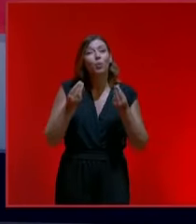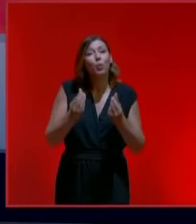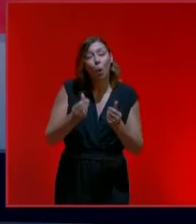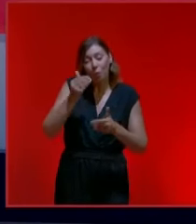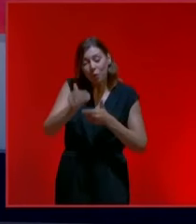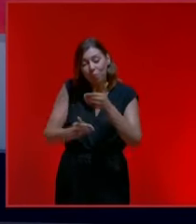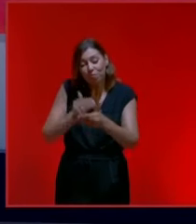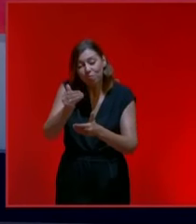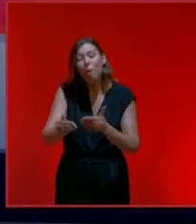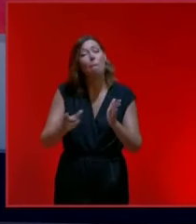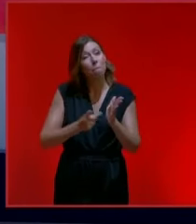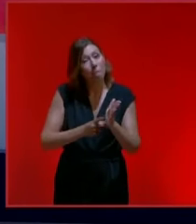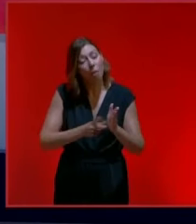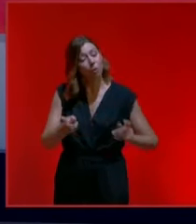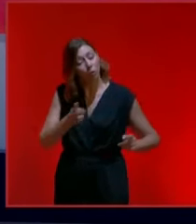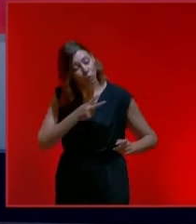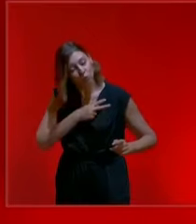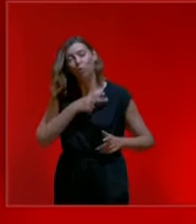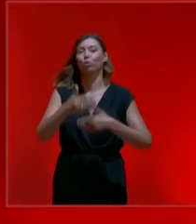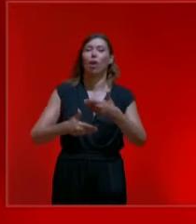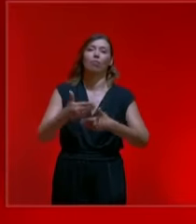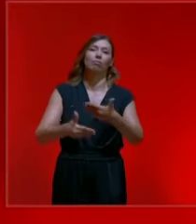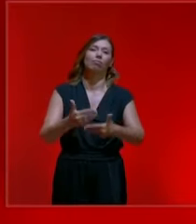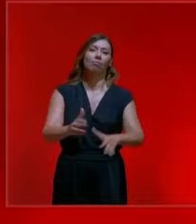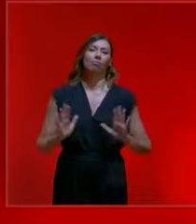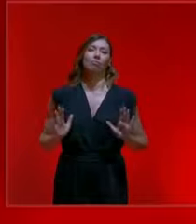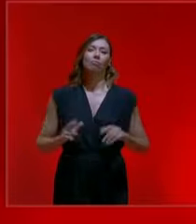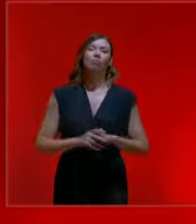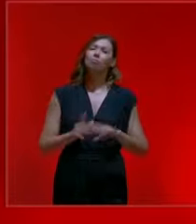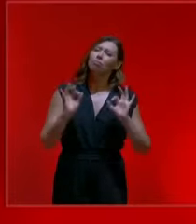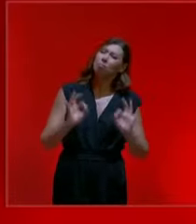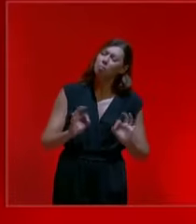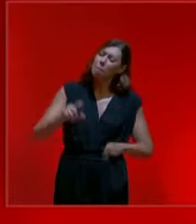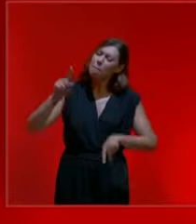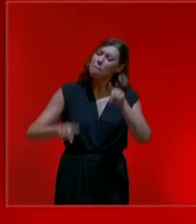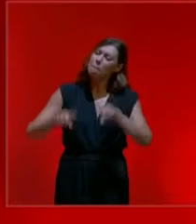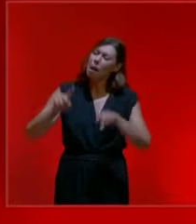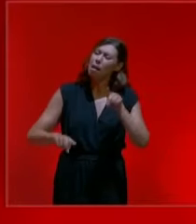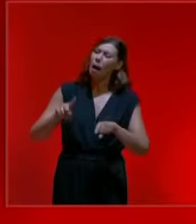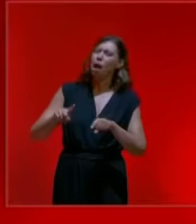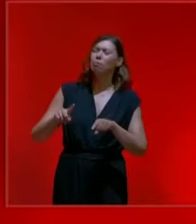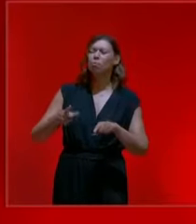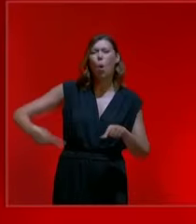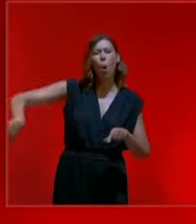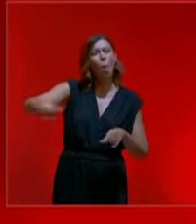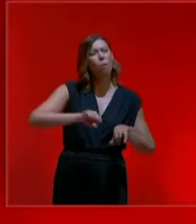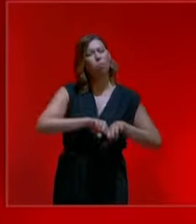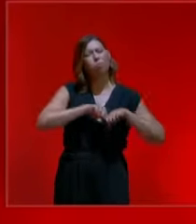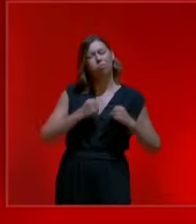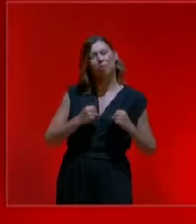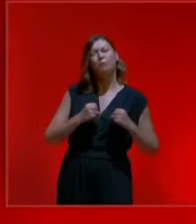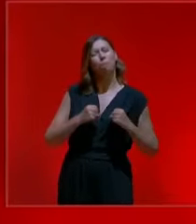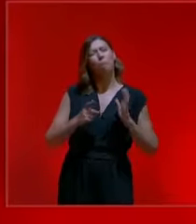να υψώσουμε τείχος σε συμπεριφορές οι οποίες μας πληγώνουν. Δεν έχει σχέση, δεν έχει